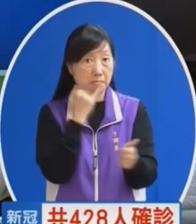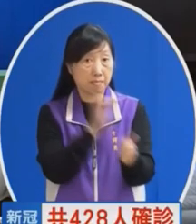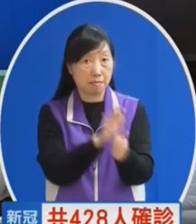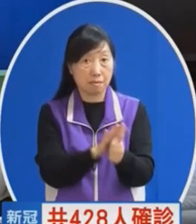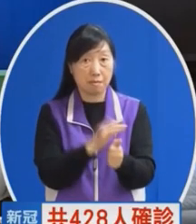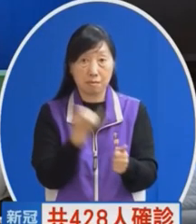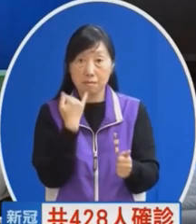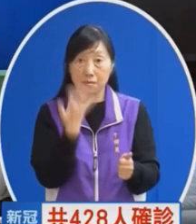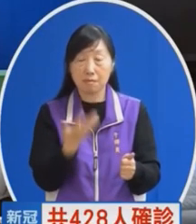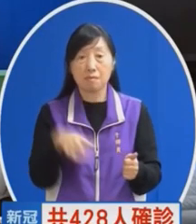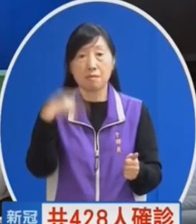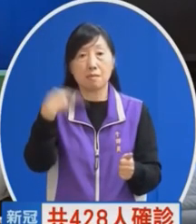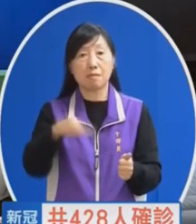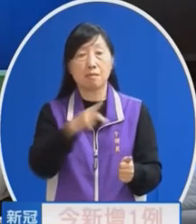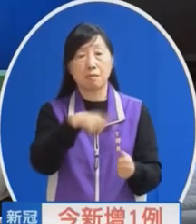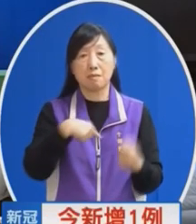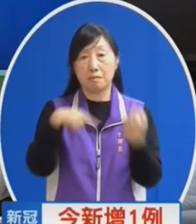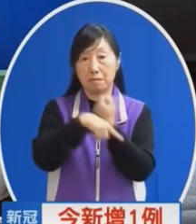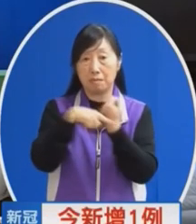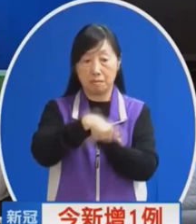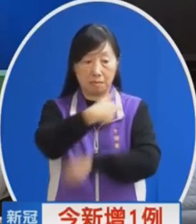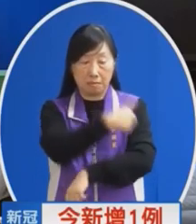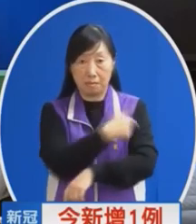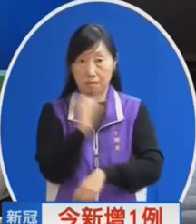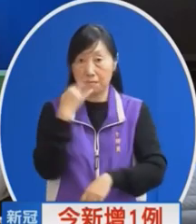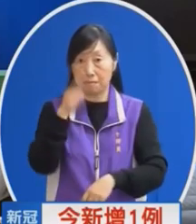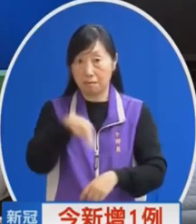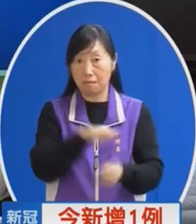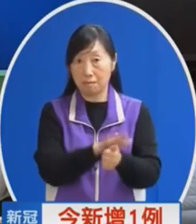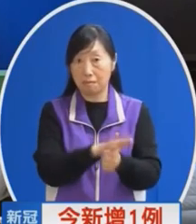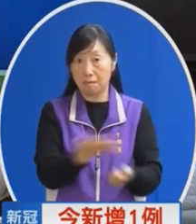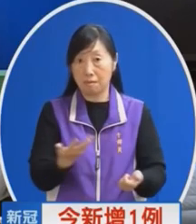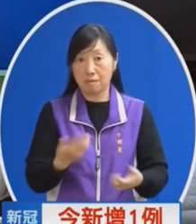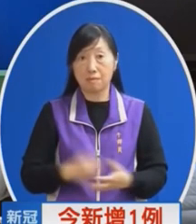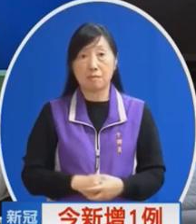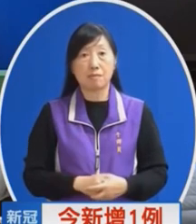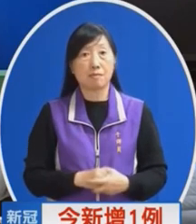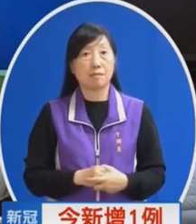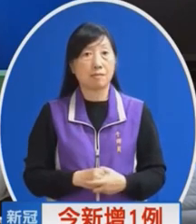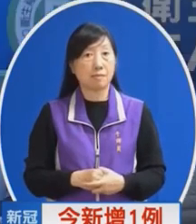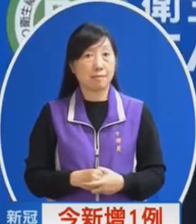对疫苗的研发血清能带来帮助吗？谢谢。